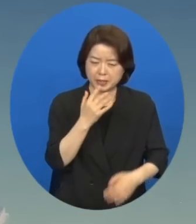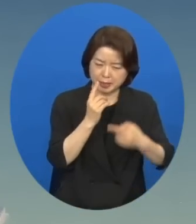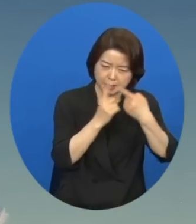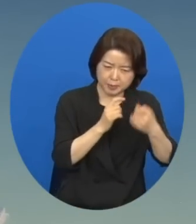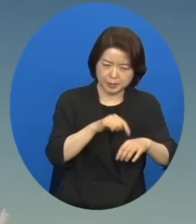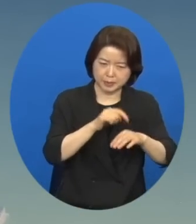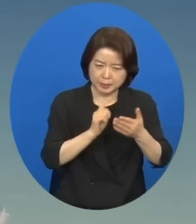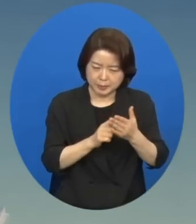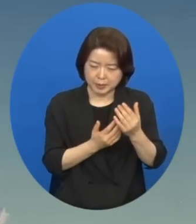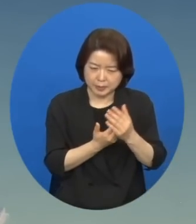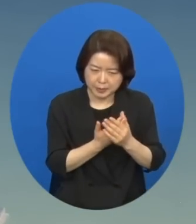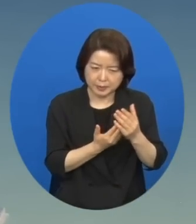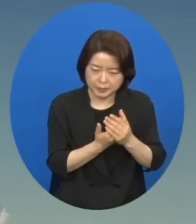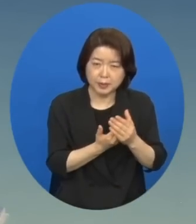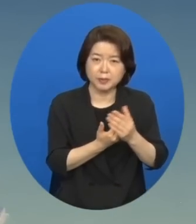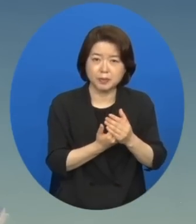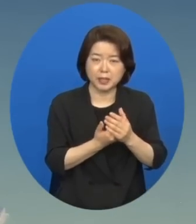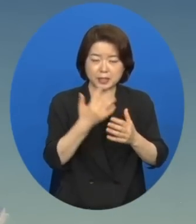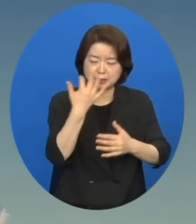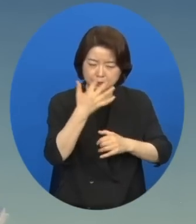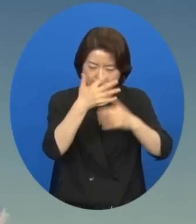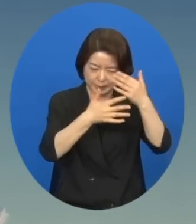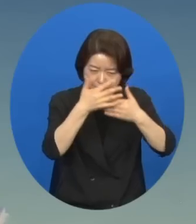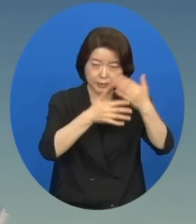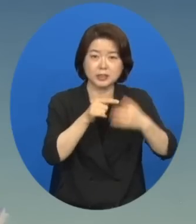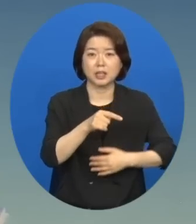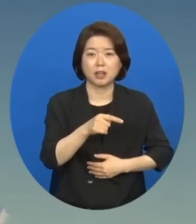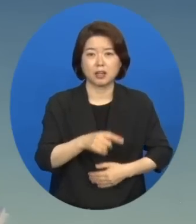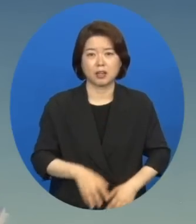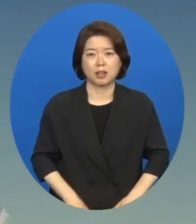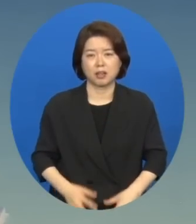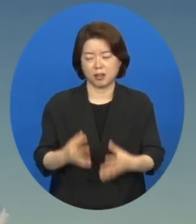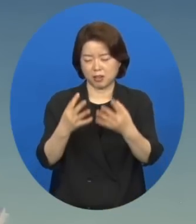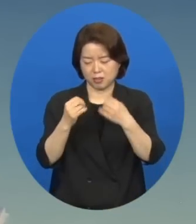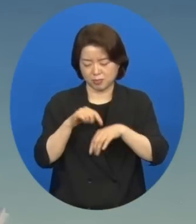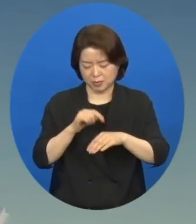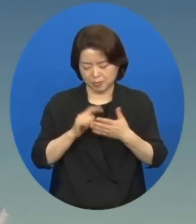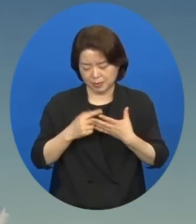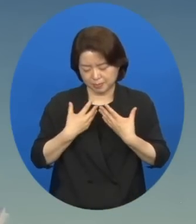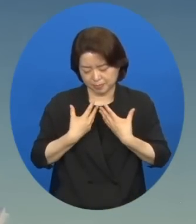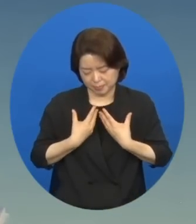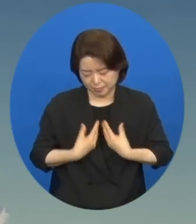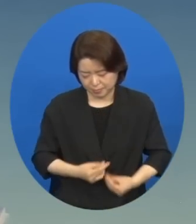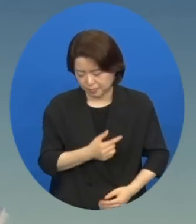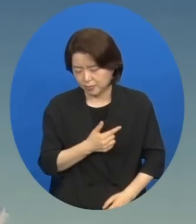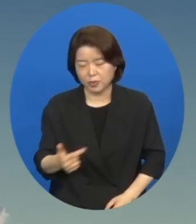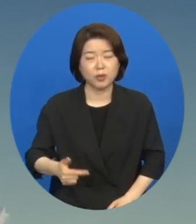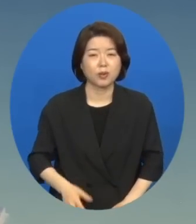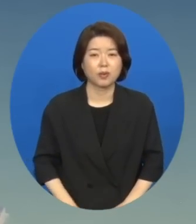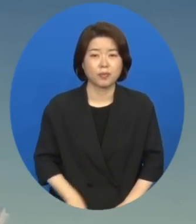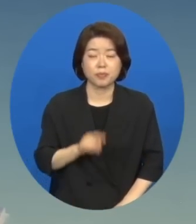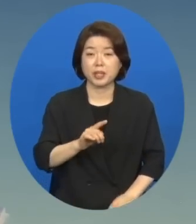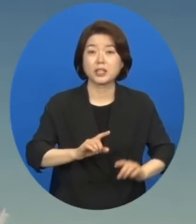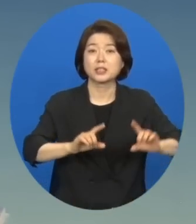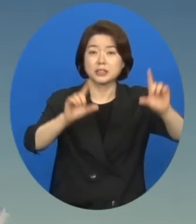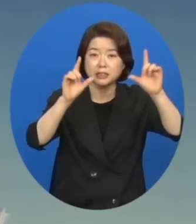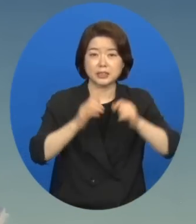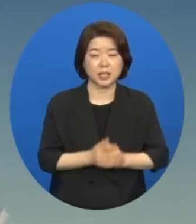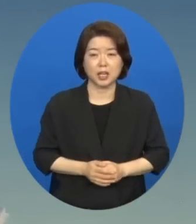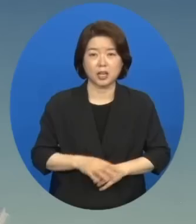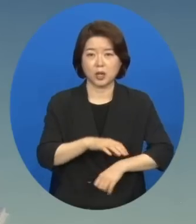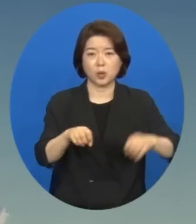음란한 마음, 음란한 영상. 얼마나 마음의 낙심이 되던지. 그날은